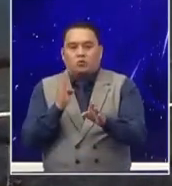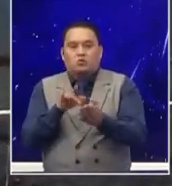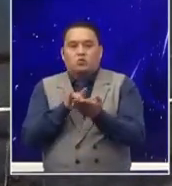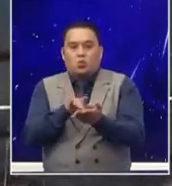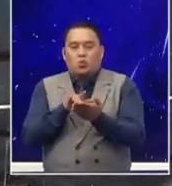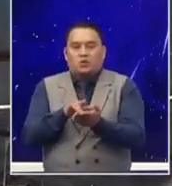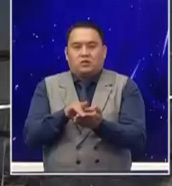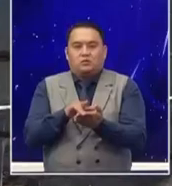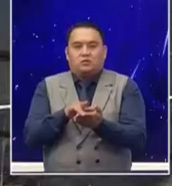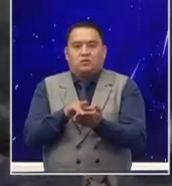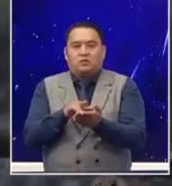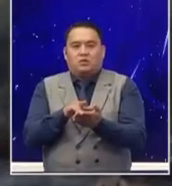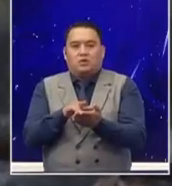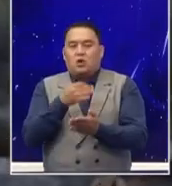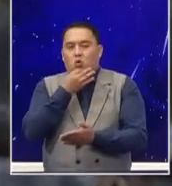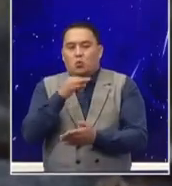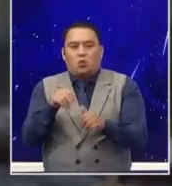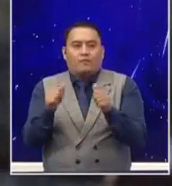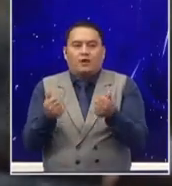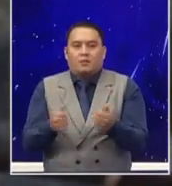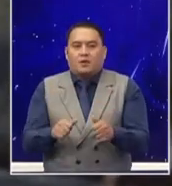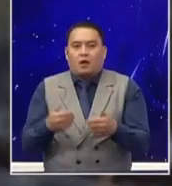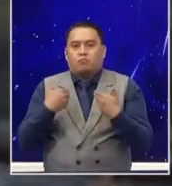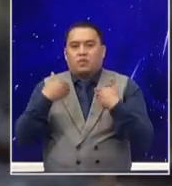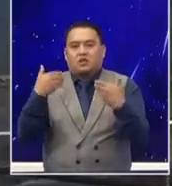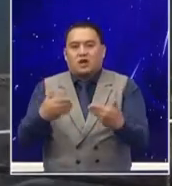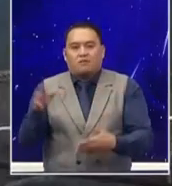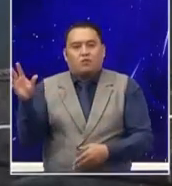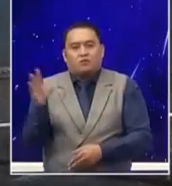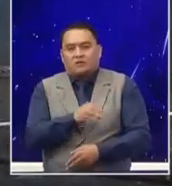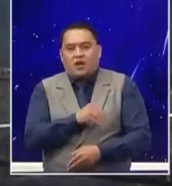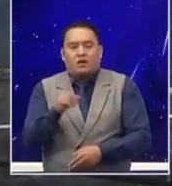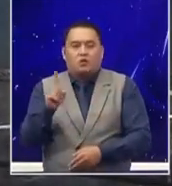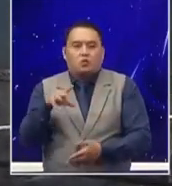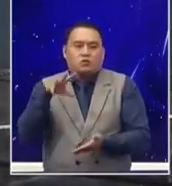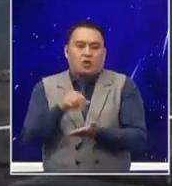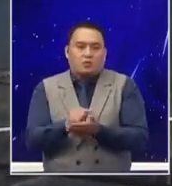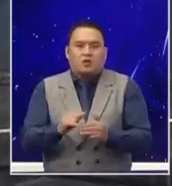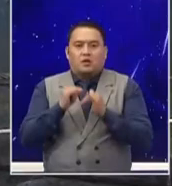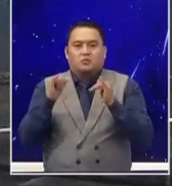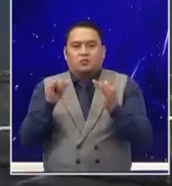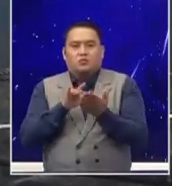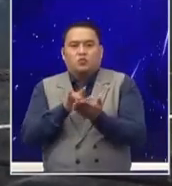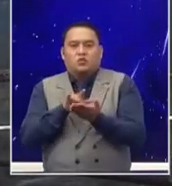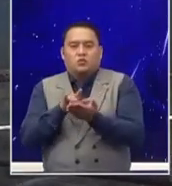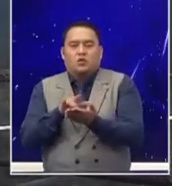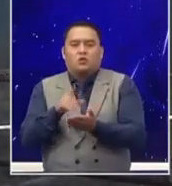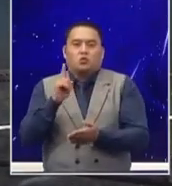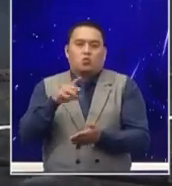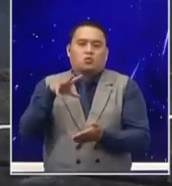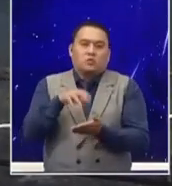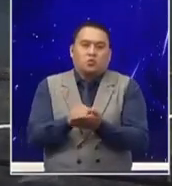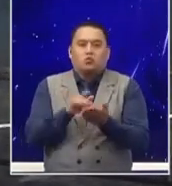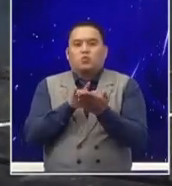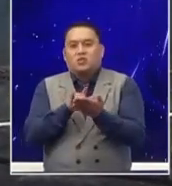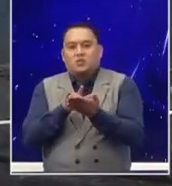туризм, экотуризм. Любого формата. Поздравляю всех, кто занимается развитием туризма, кто увлечен